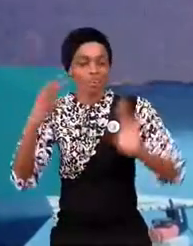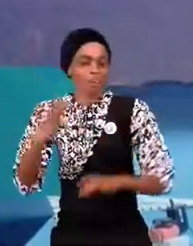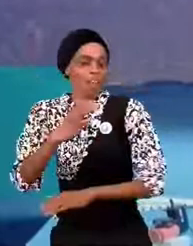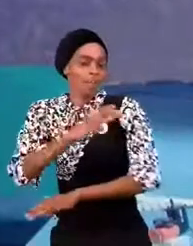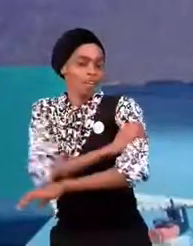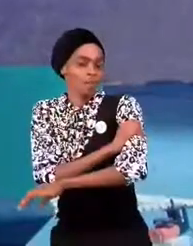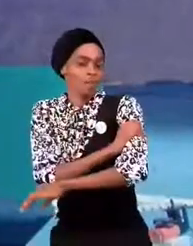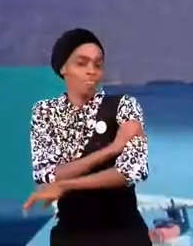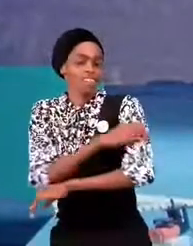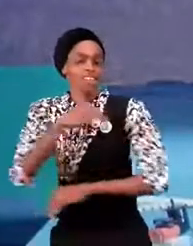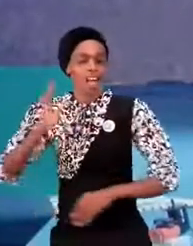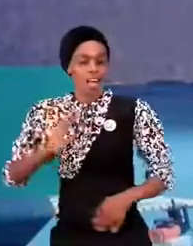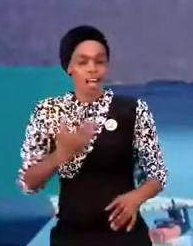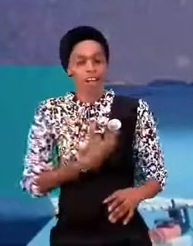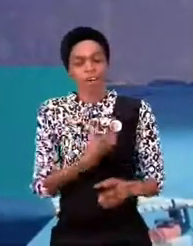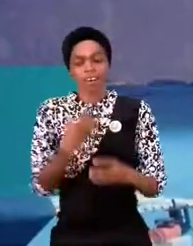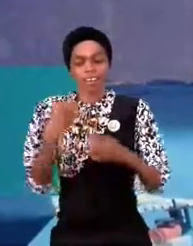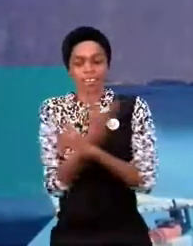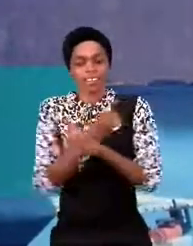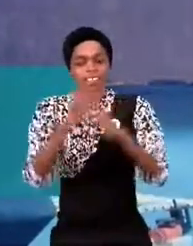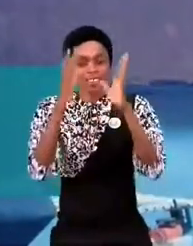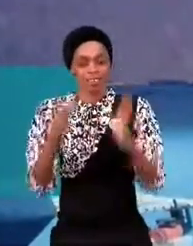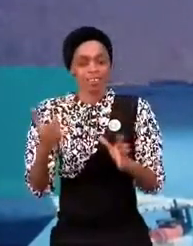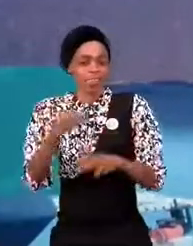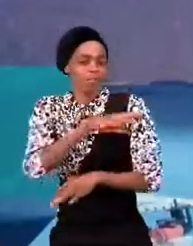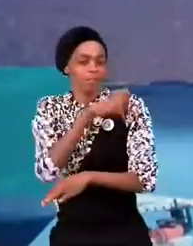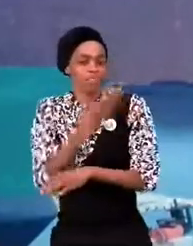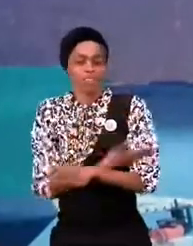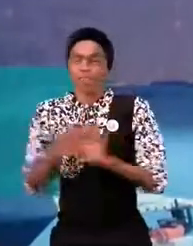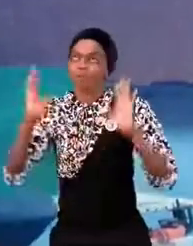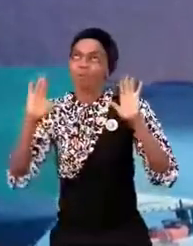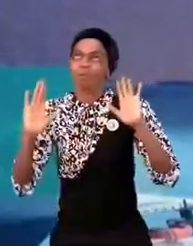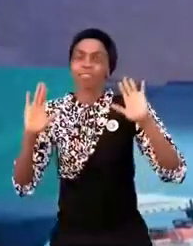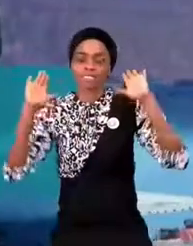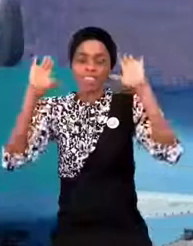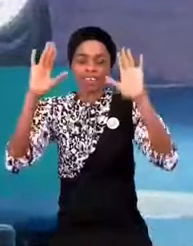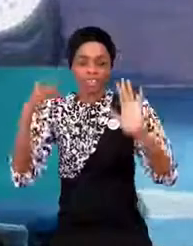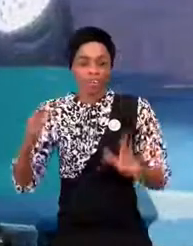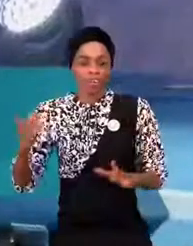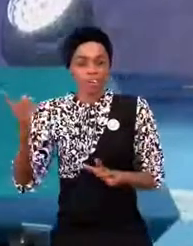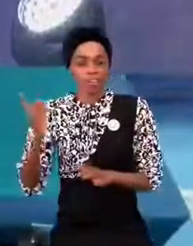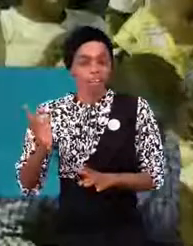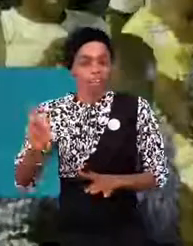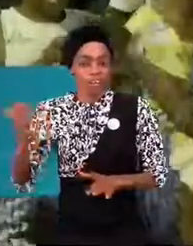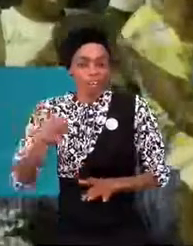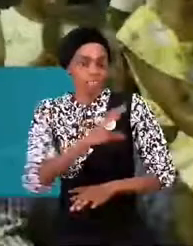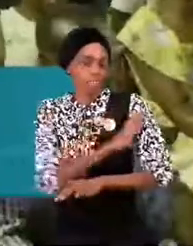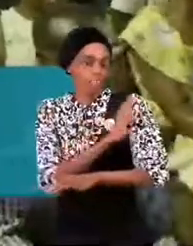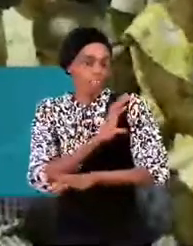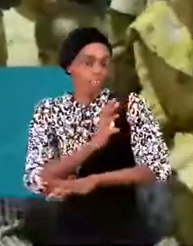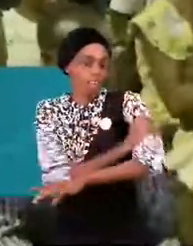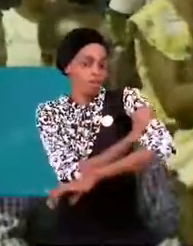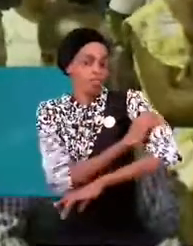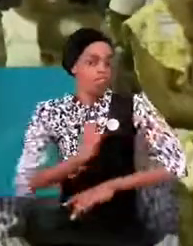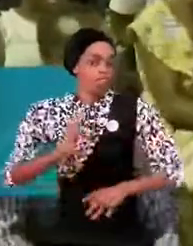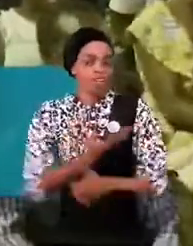Les puissants prodiges du capitaine, de notre capitaine, notre libérateur, les prodiges dans